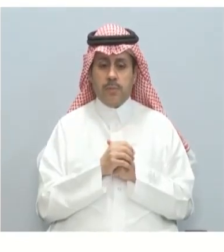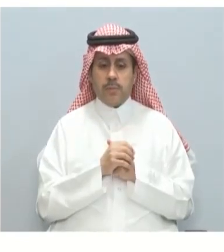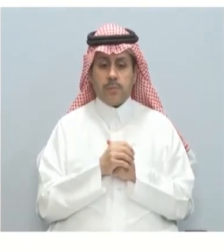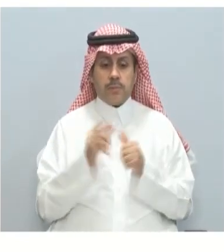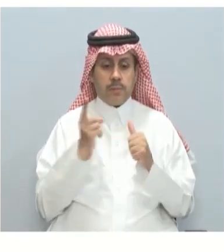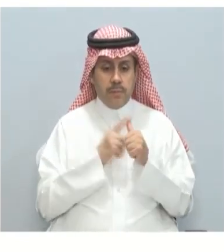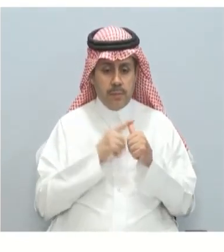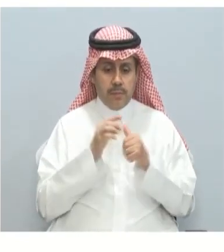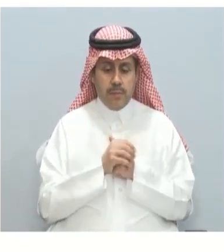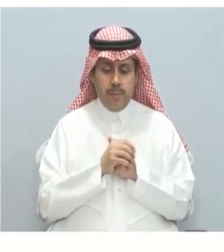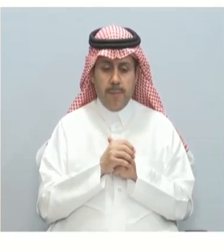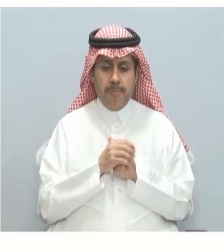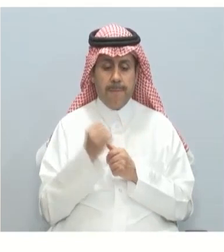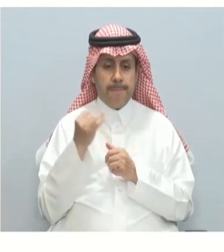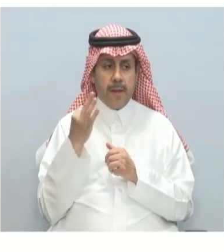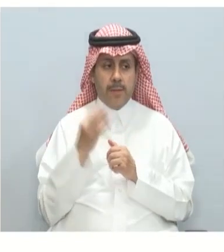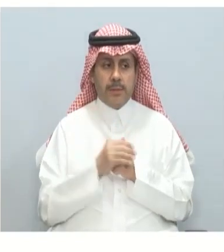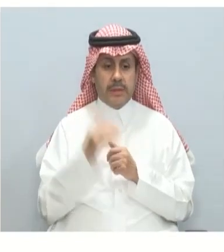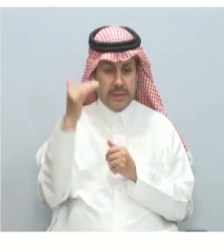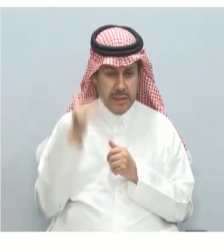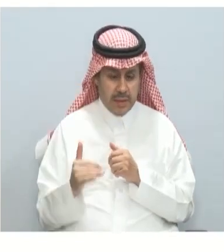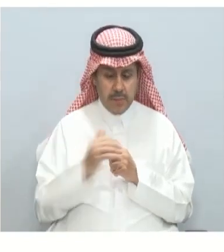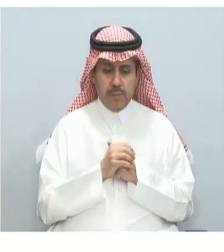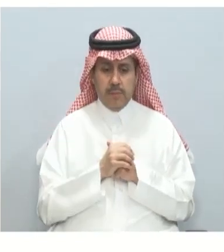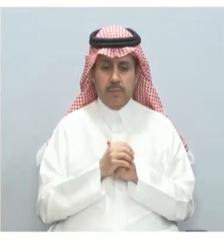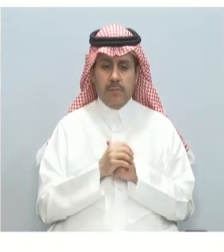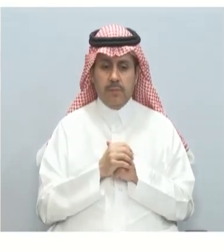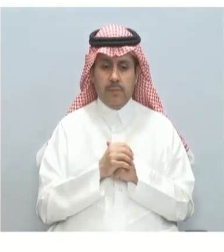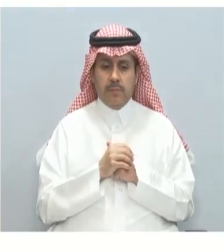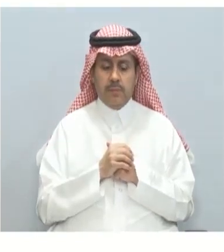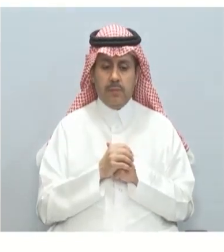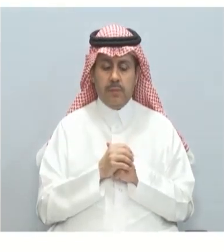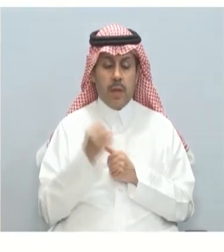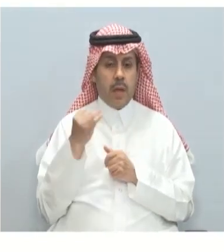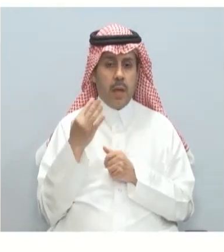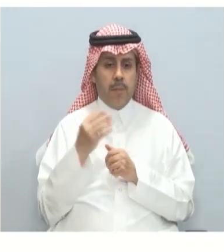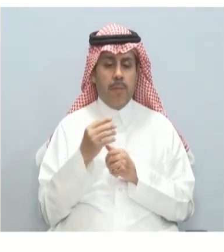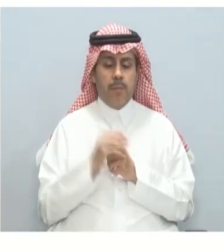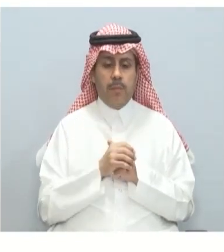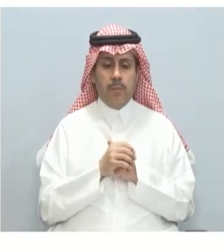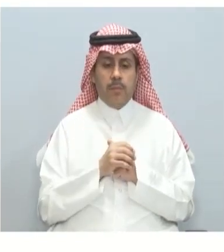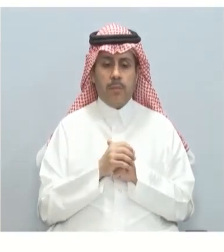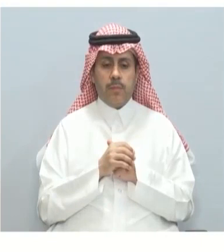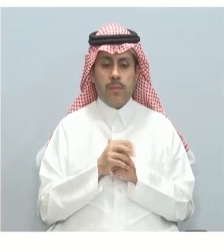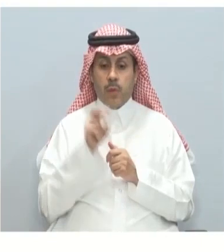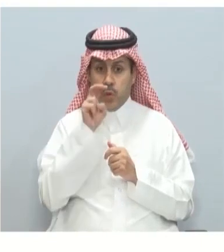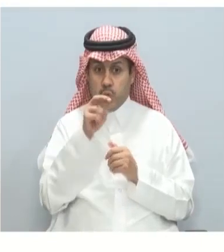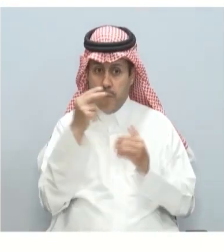البدايه ناخذ قيمه اللي تحتها على طول ناخذ قيم اخرى وننتبه